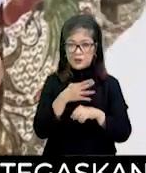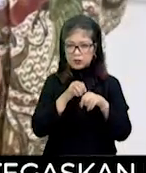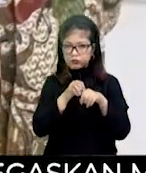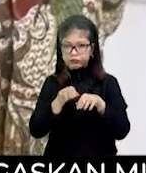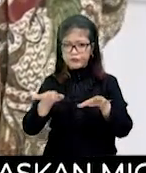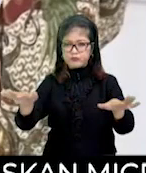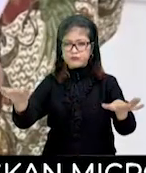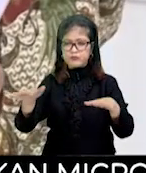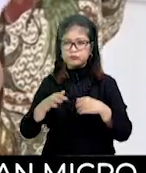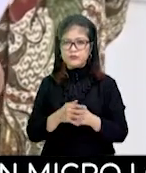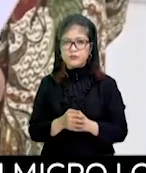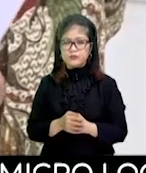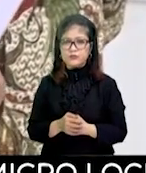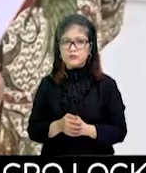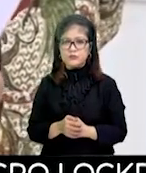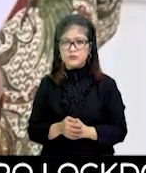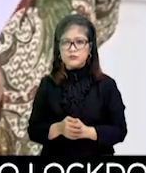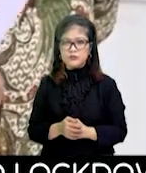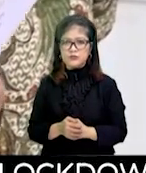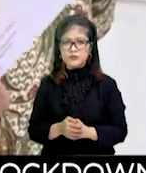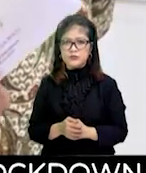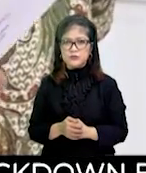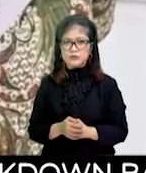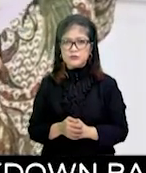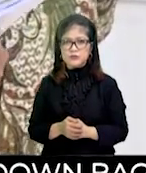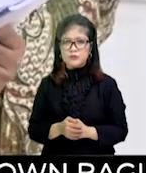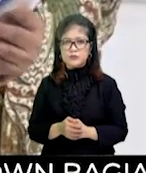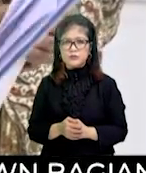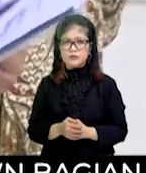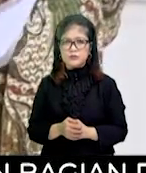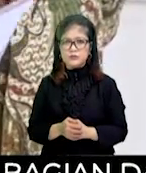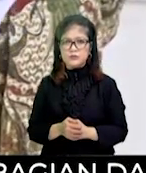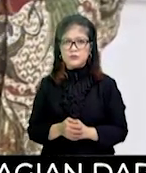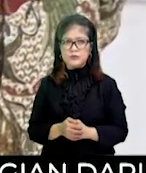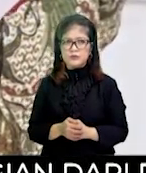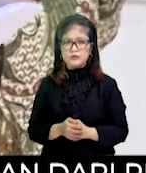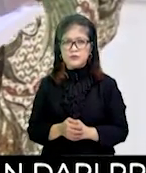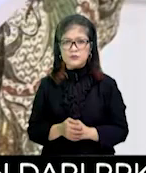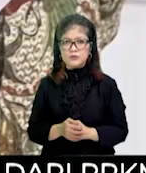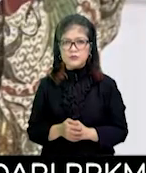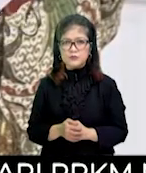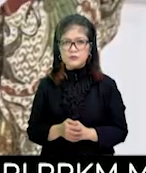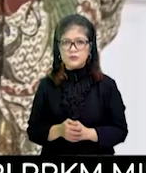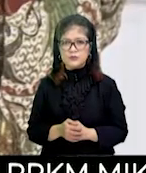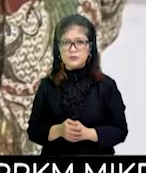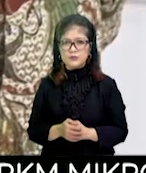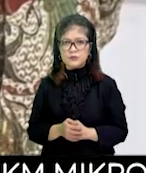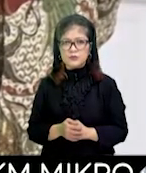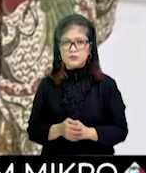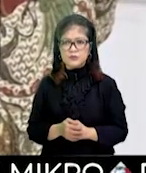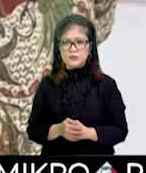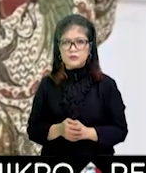itu dalam sidang kabinet terakhir kita melakukan upaya-upaya